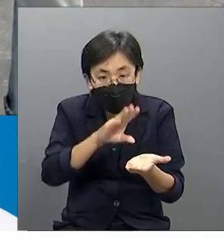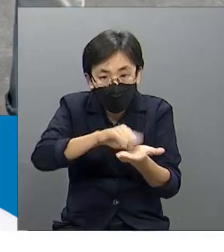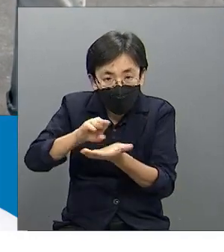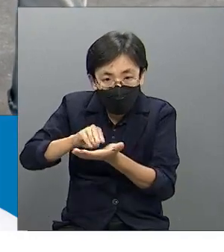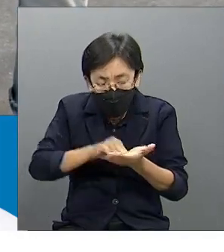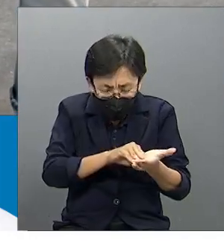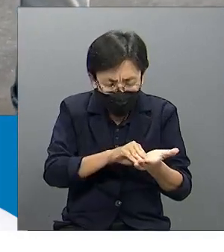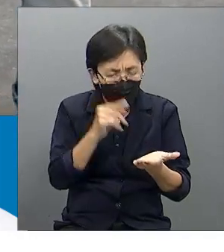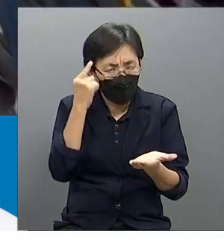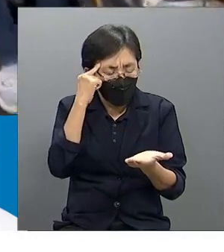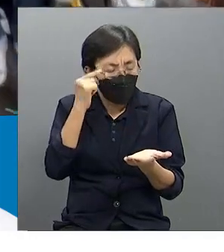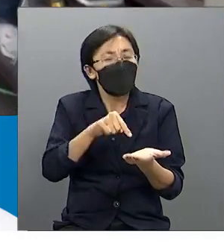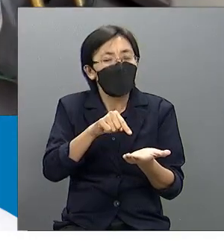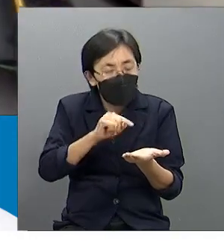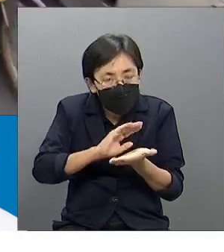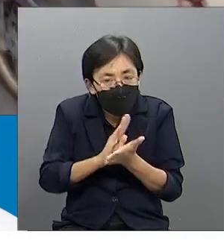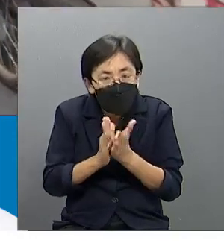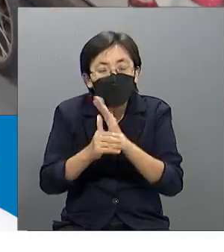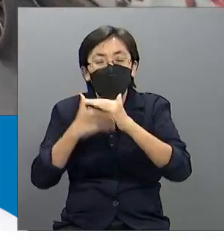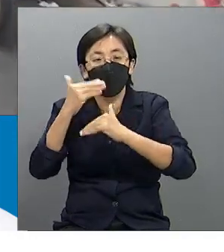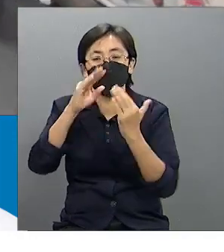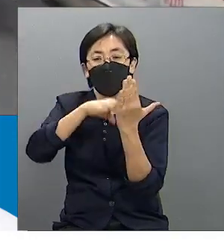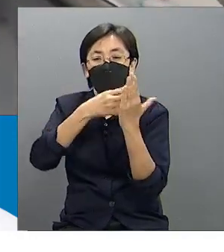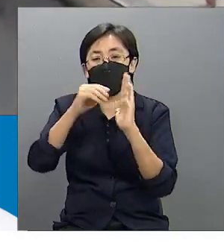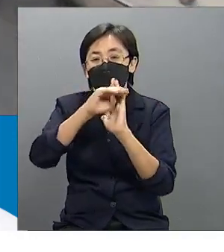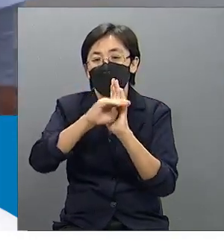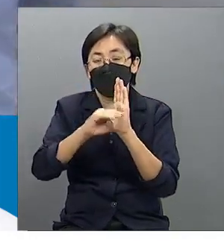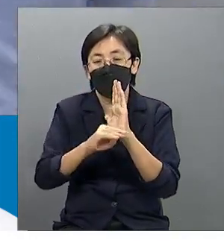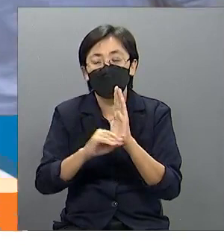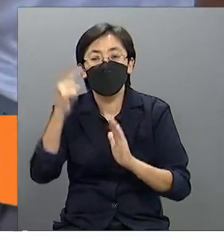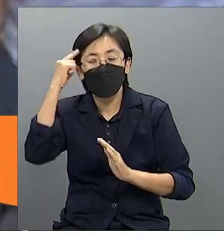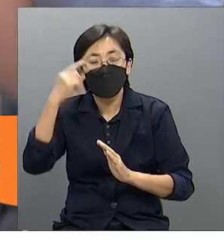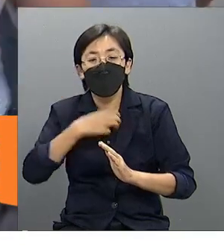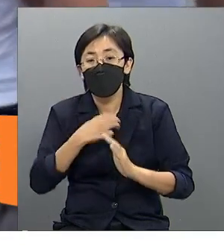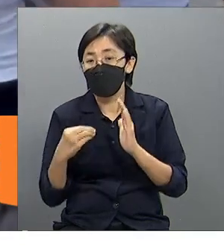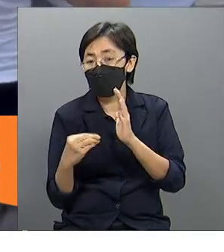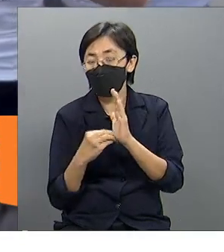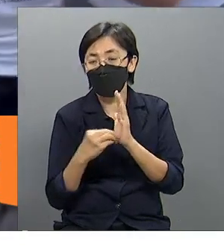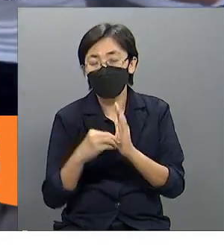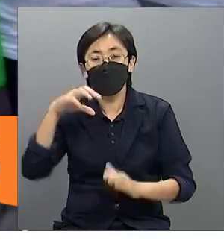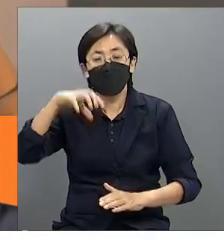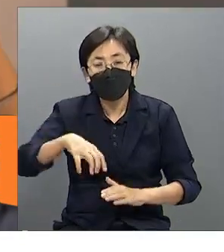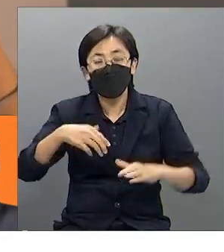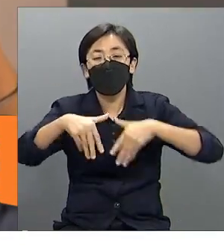เพื่อพัฒนานโยบายย่อยๆภายใต้แนวคิดสร้างกรุงเทพให้เป็นเมืองน่าอยู่สำหรับทุกคนค่ะ